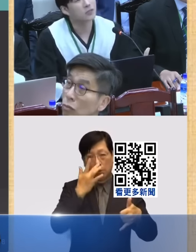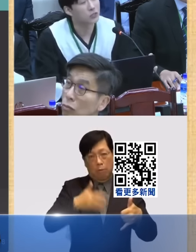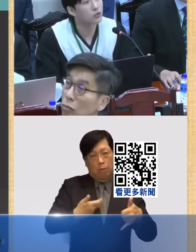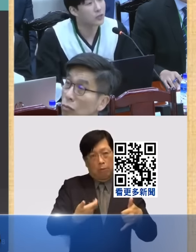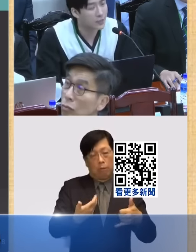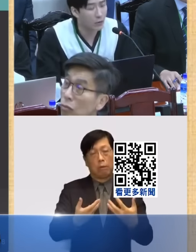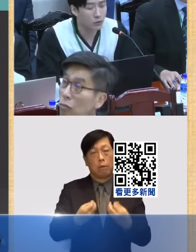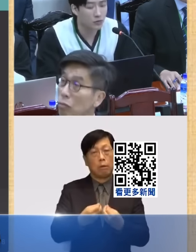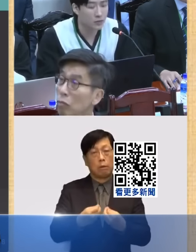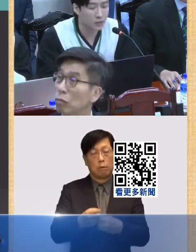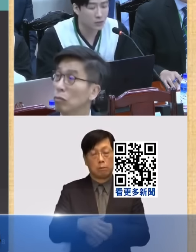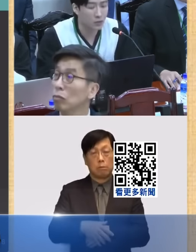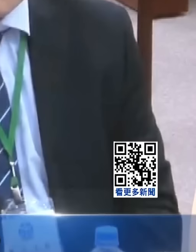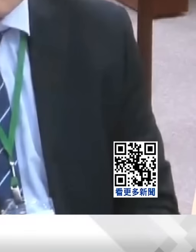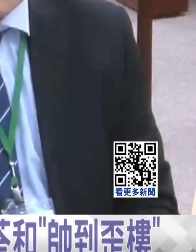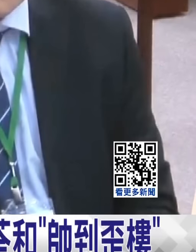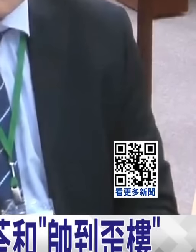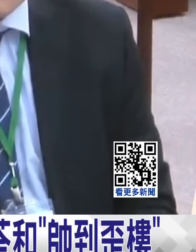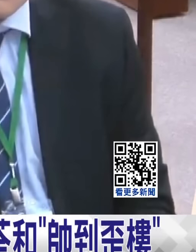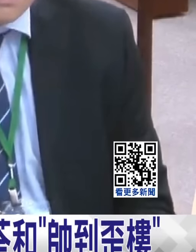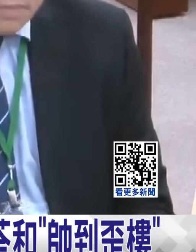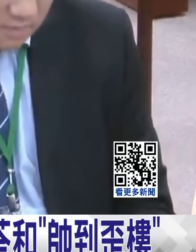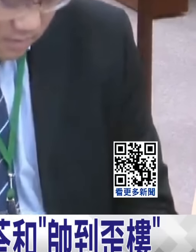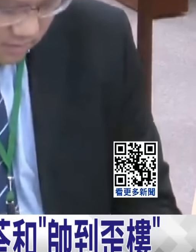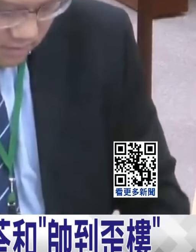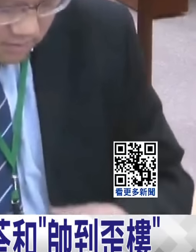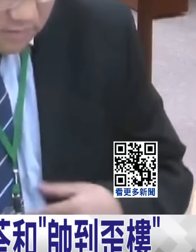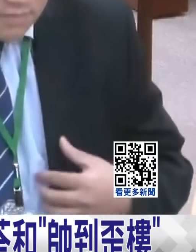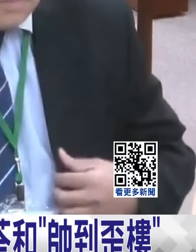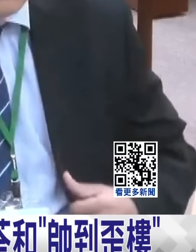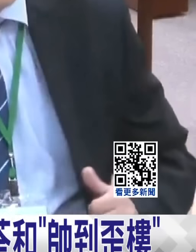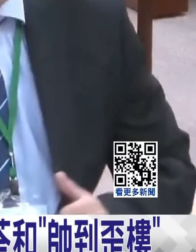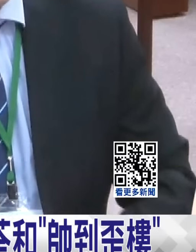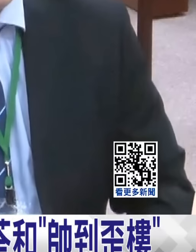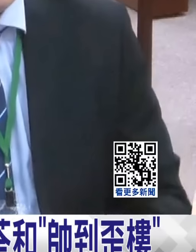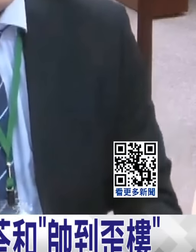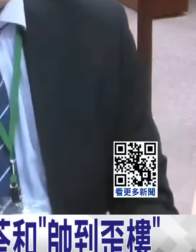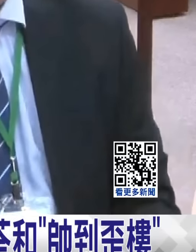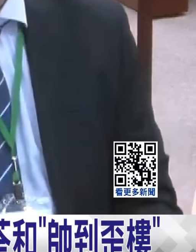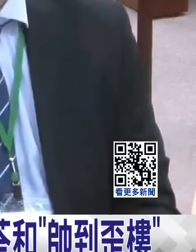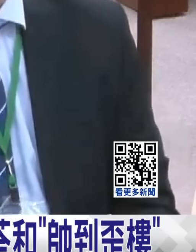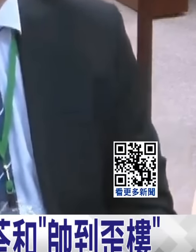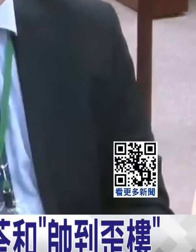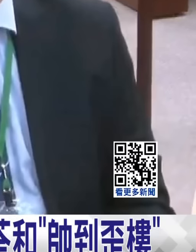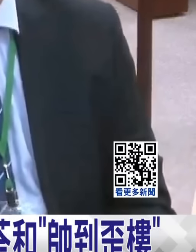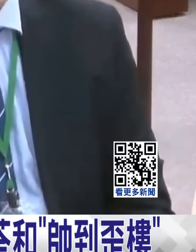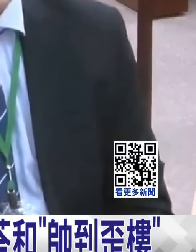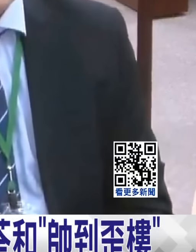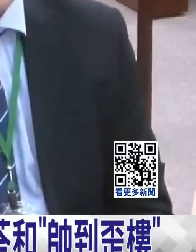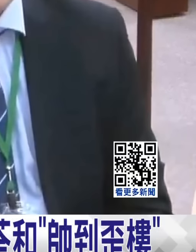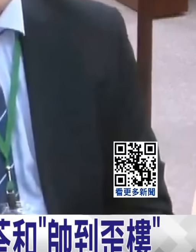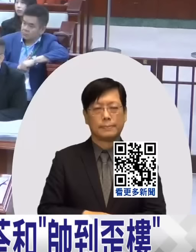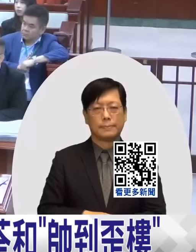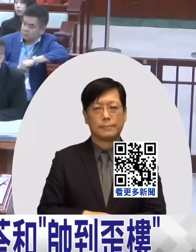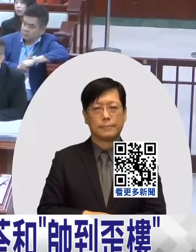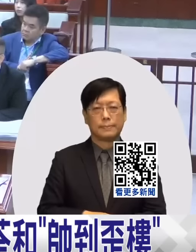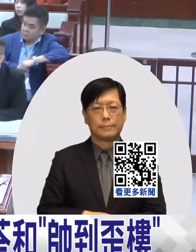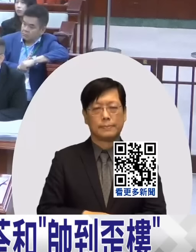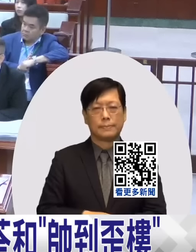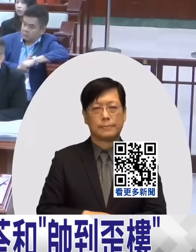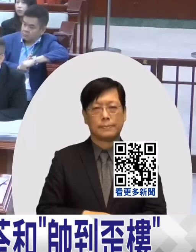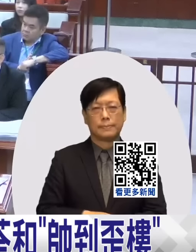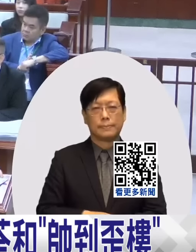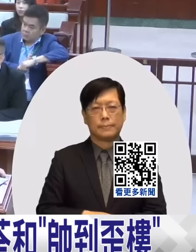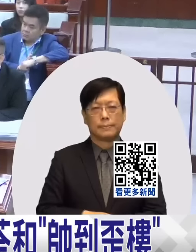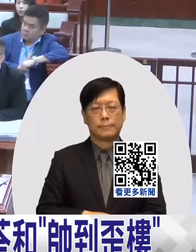整个质询的场域动辄得咎。 言辞犀利，口条清晰。他是行政院诉讼代理人律师李全和，质疑蓝白